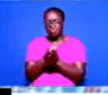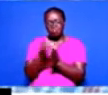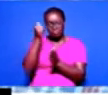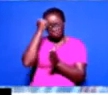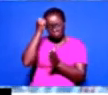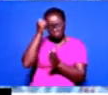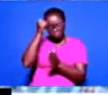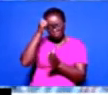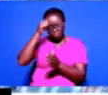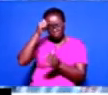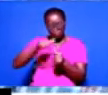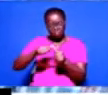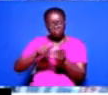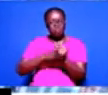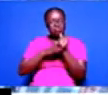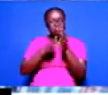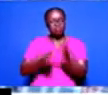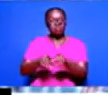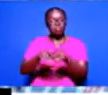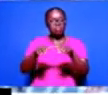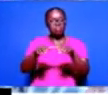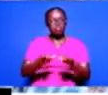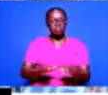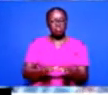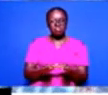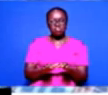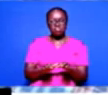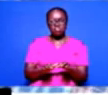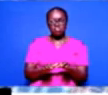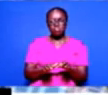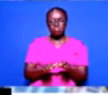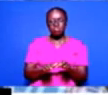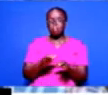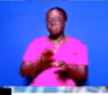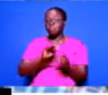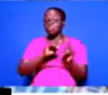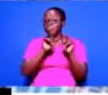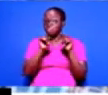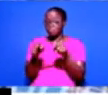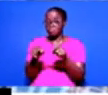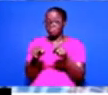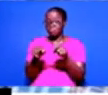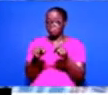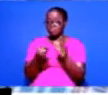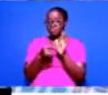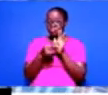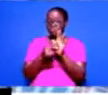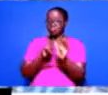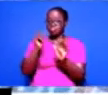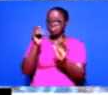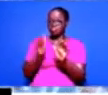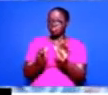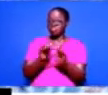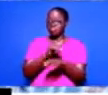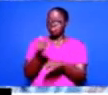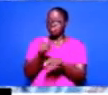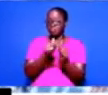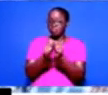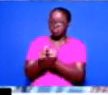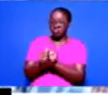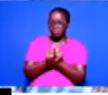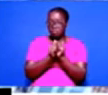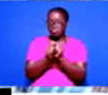kwamba hata mazishi tutaweza kufika ndio tuonyeshe Wakenya wengine wote tuko pamoja